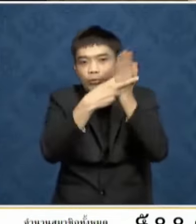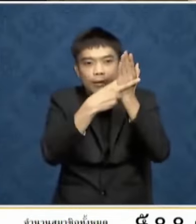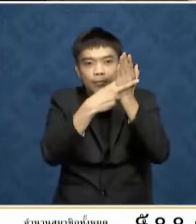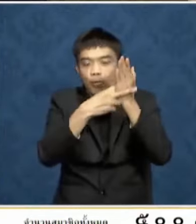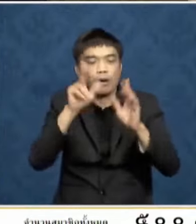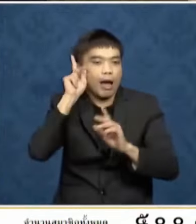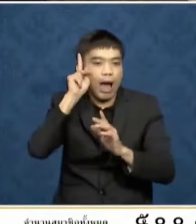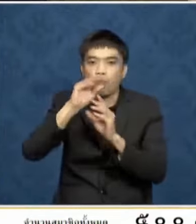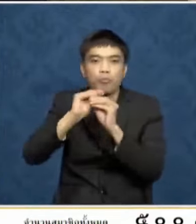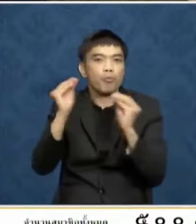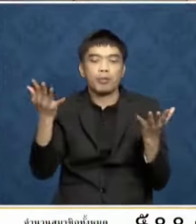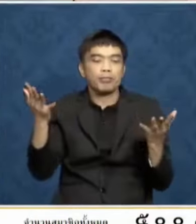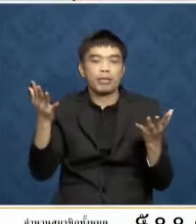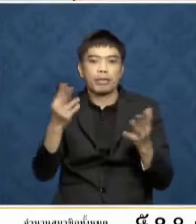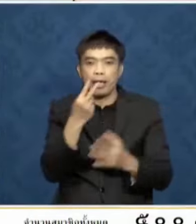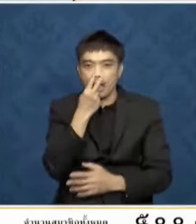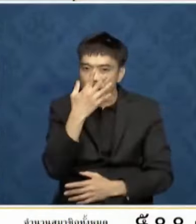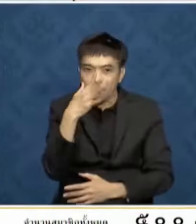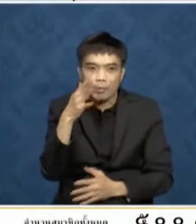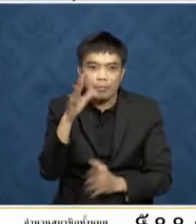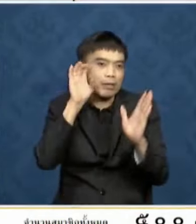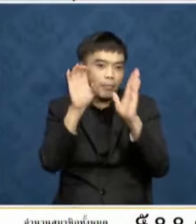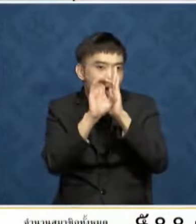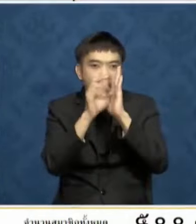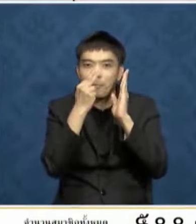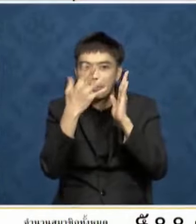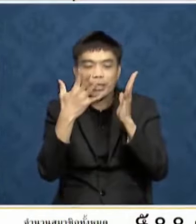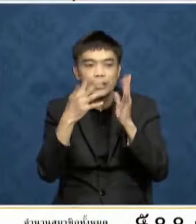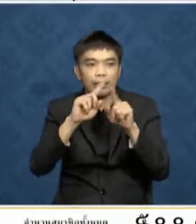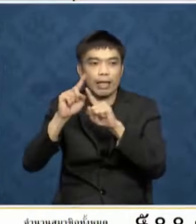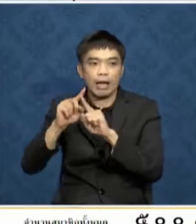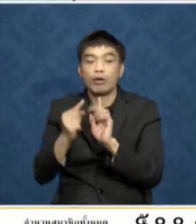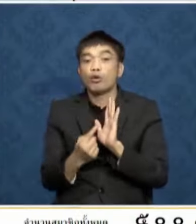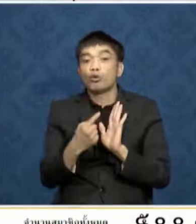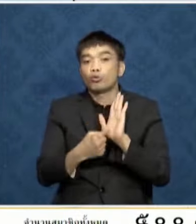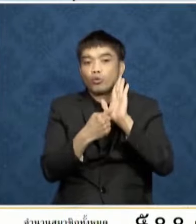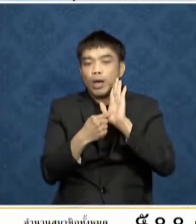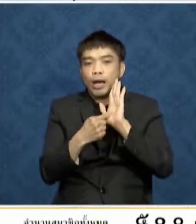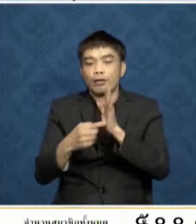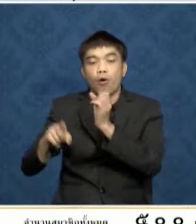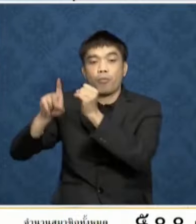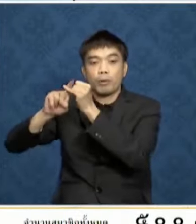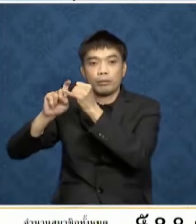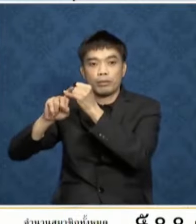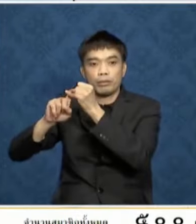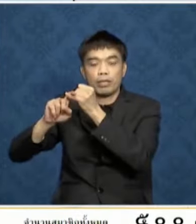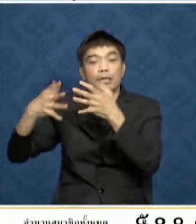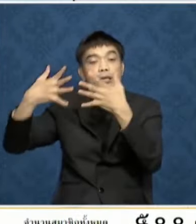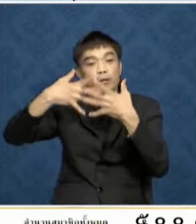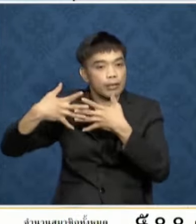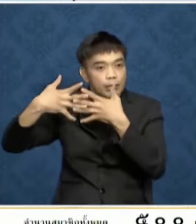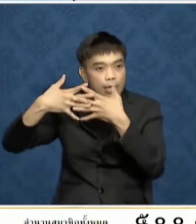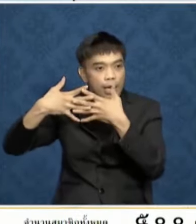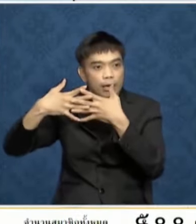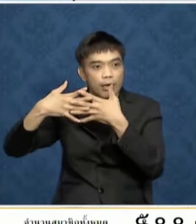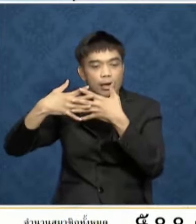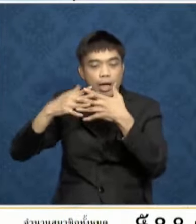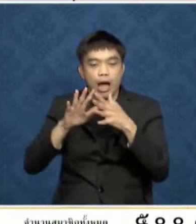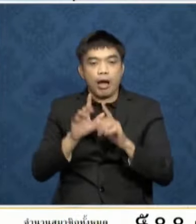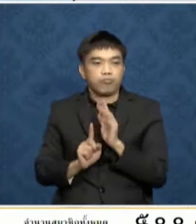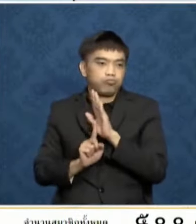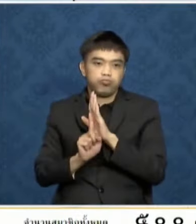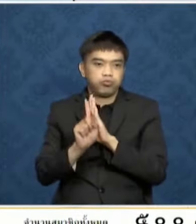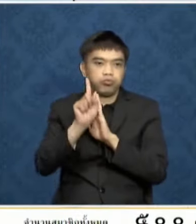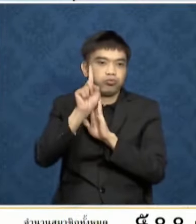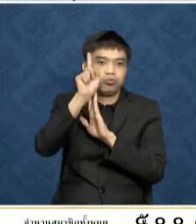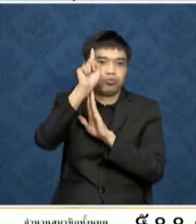เกิขึจิแล้วระหวางอเมก fencesะกได้มีการสื่อสานolisห อัวกาศาหรสวาร Palestinians้มการส่ด